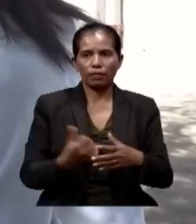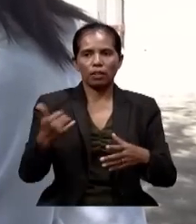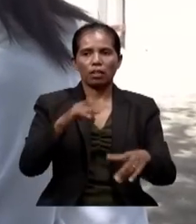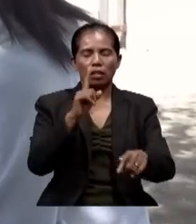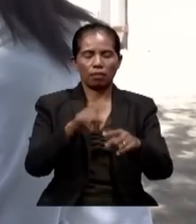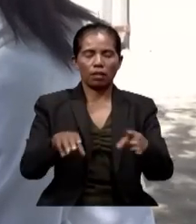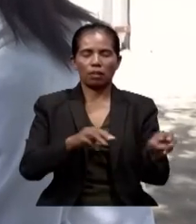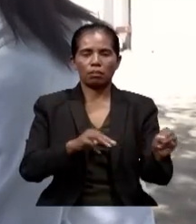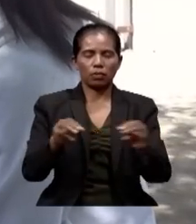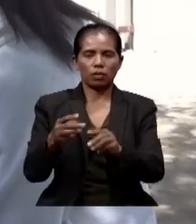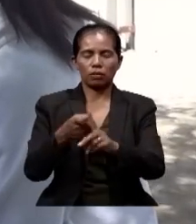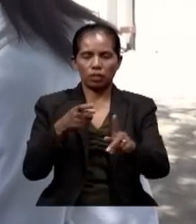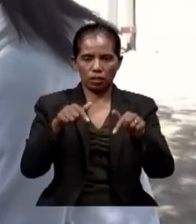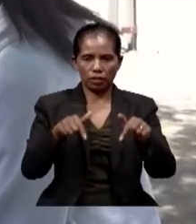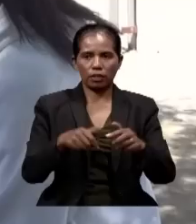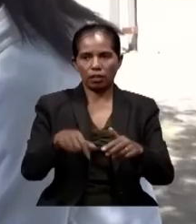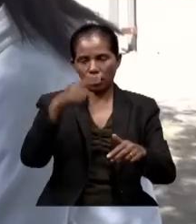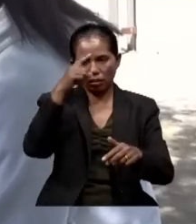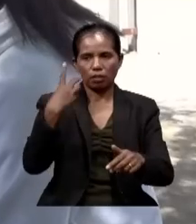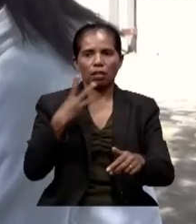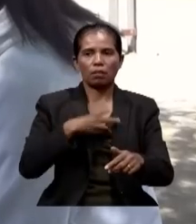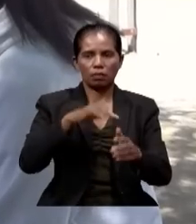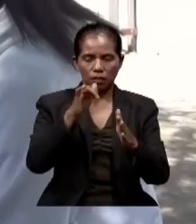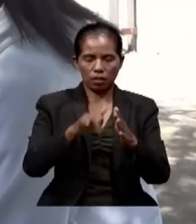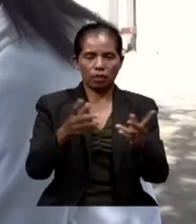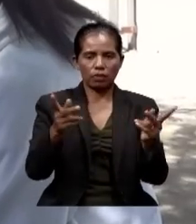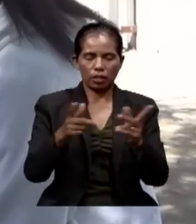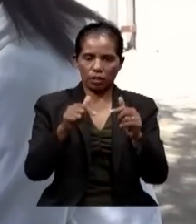susine ta fatri ramim makene na